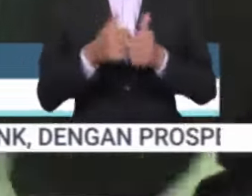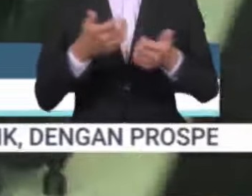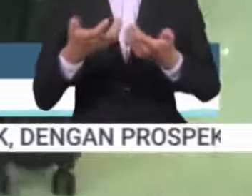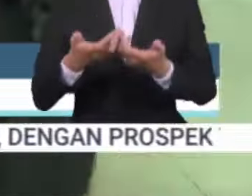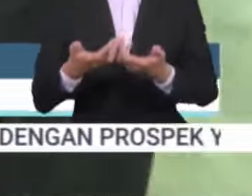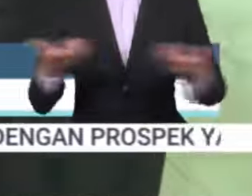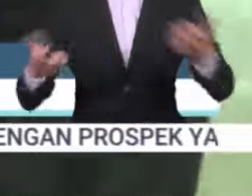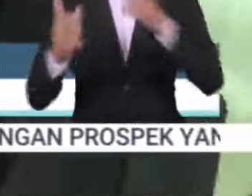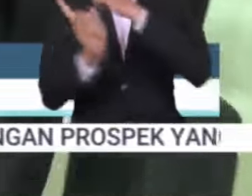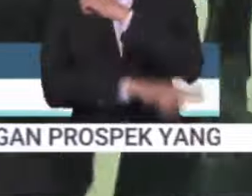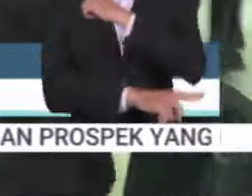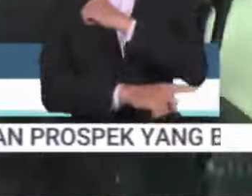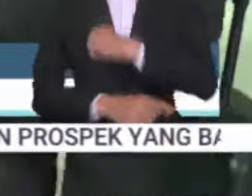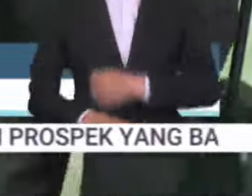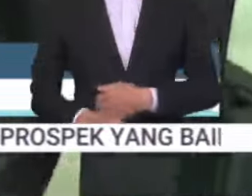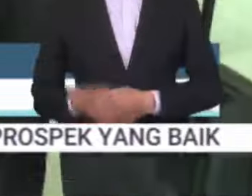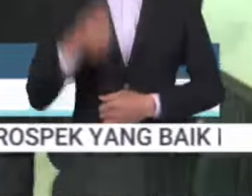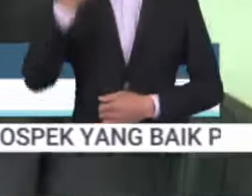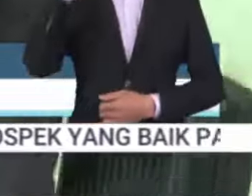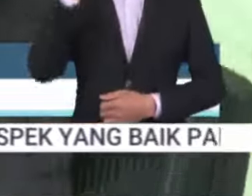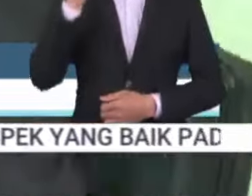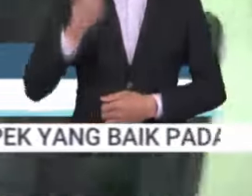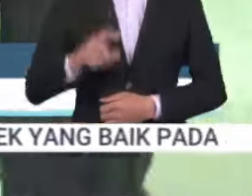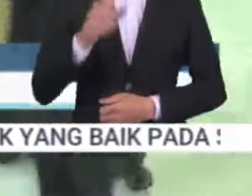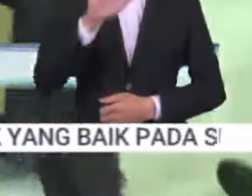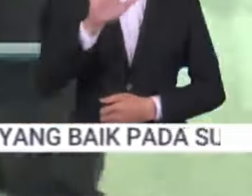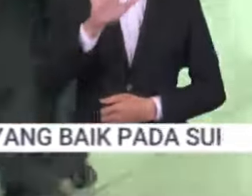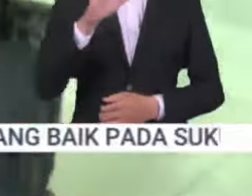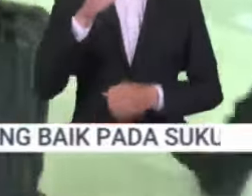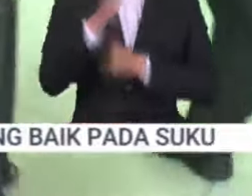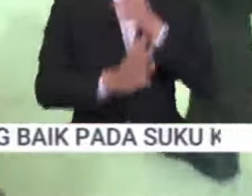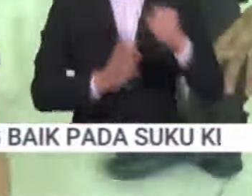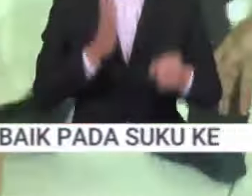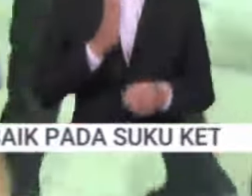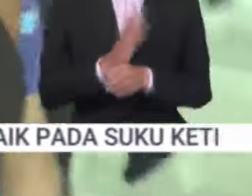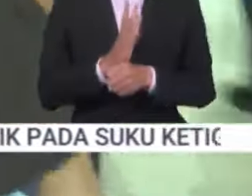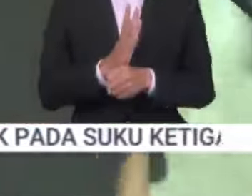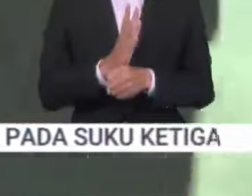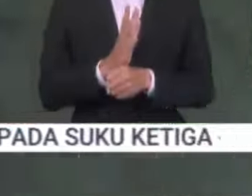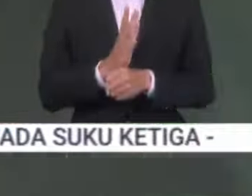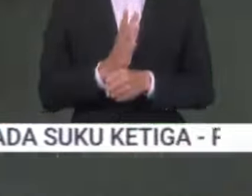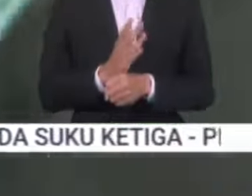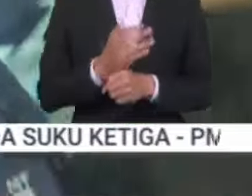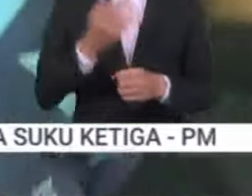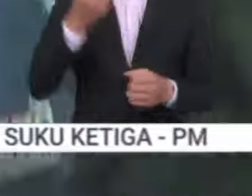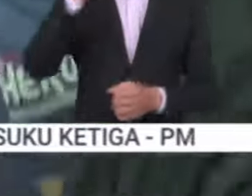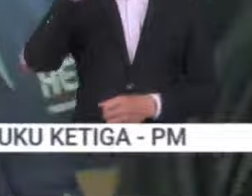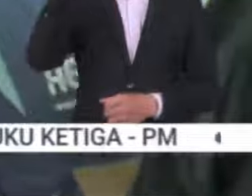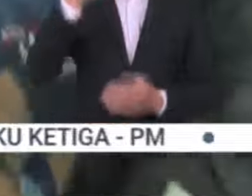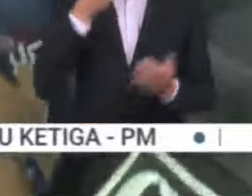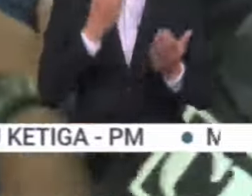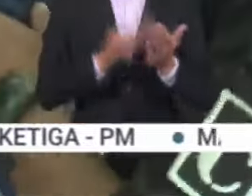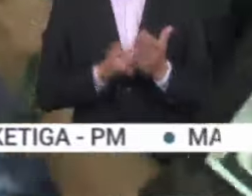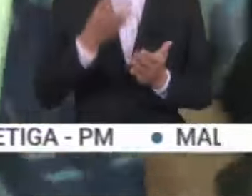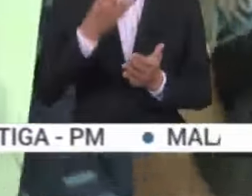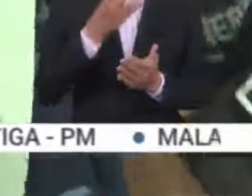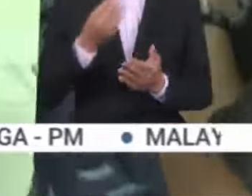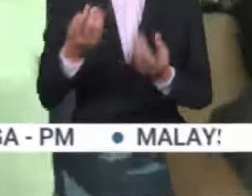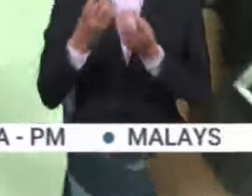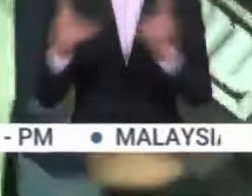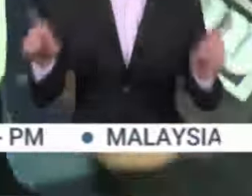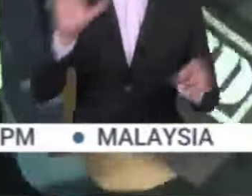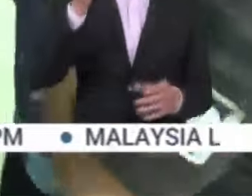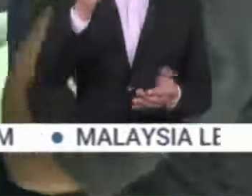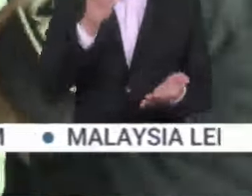berasingan. Tertuduh turut dikenakan bon berkelakuan baik selama 5 tahun dengan seorang penjamin serta cagaran